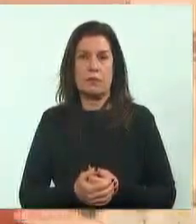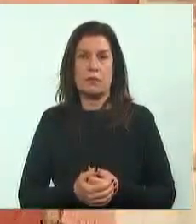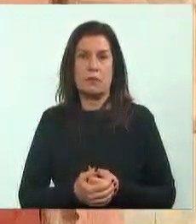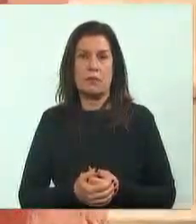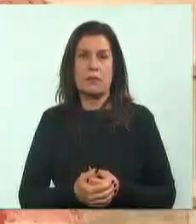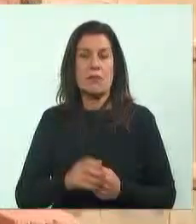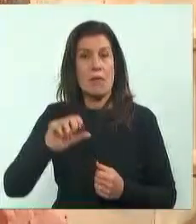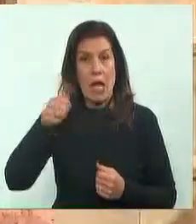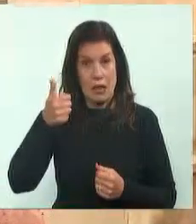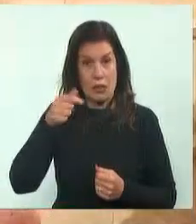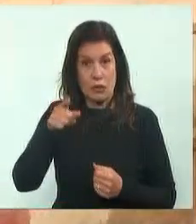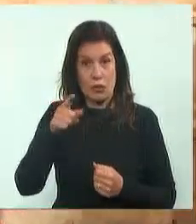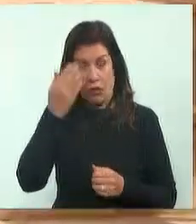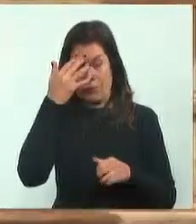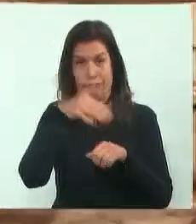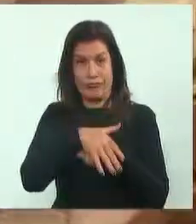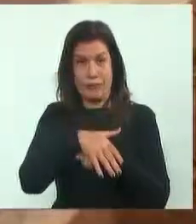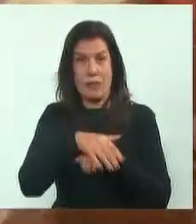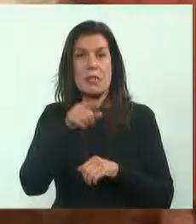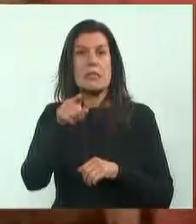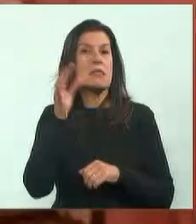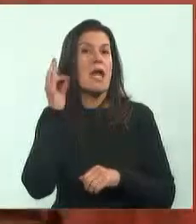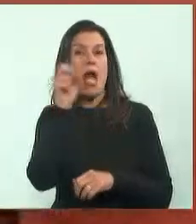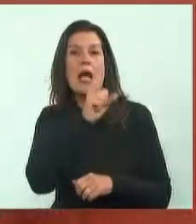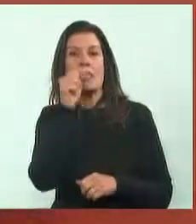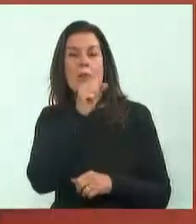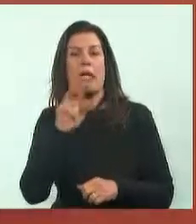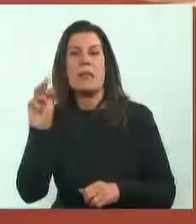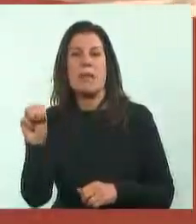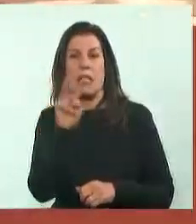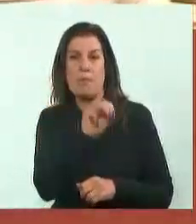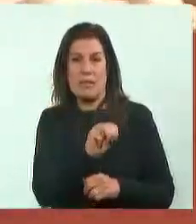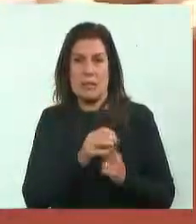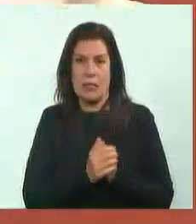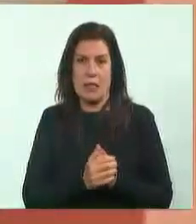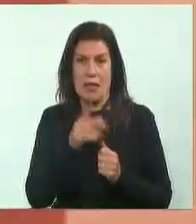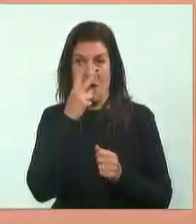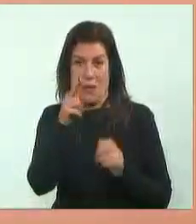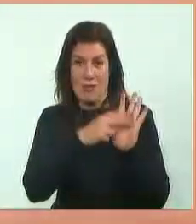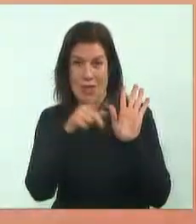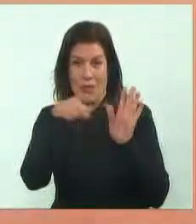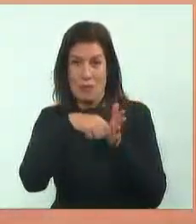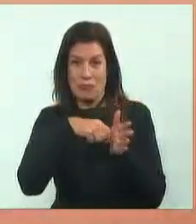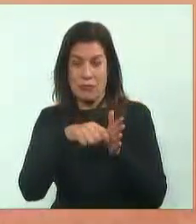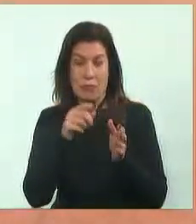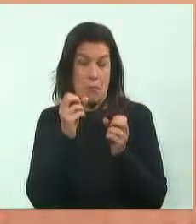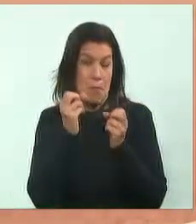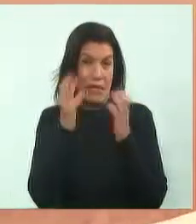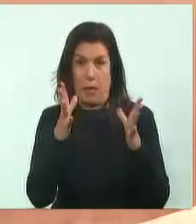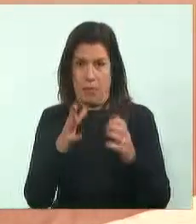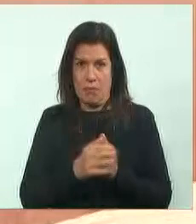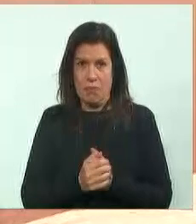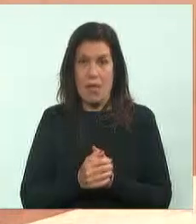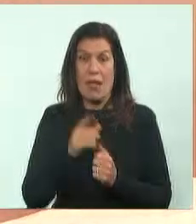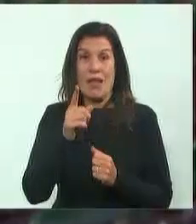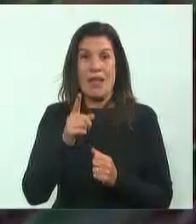הראשונה כאמור שנפלה קורבן היא הזמרת מירי מסיקה. הפוטושופ כאן פשוט מדהים. לכאורה, מסיקה